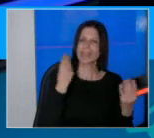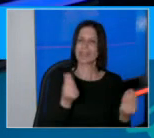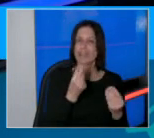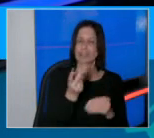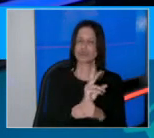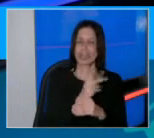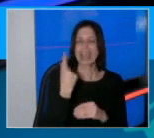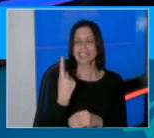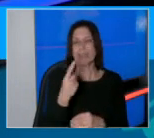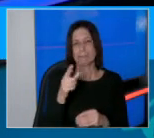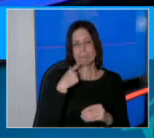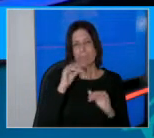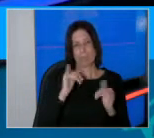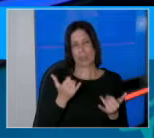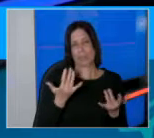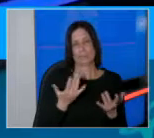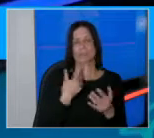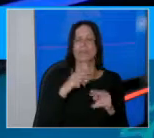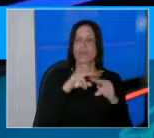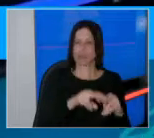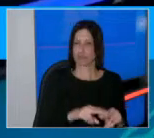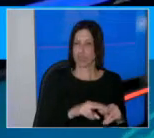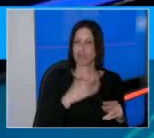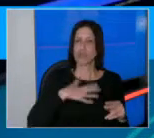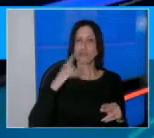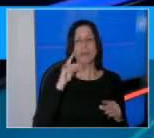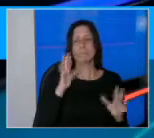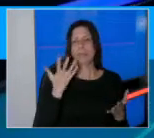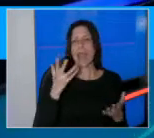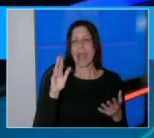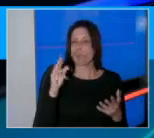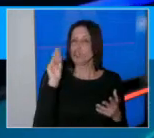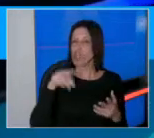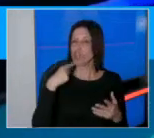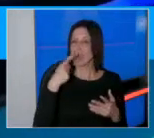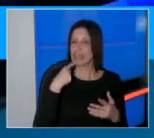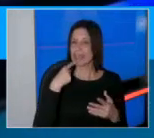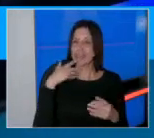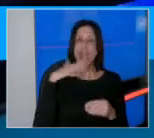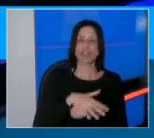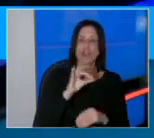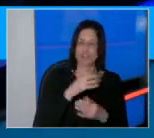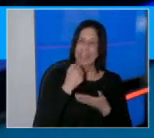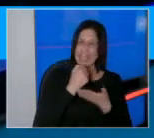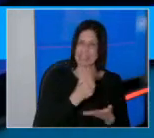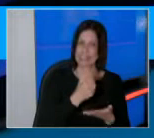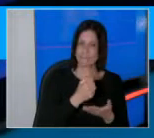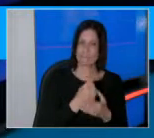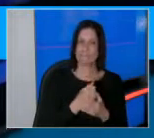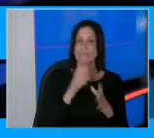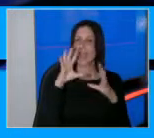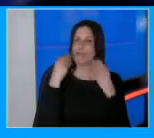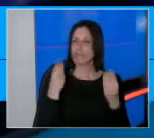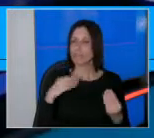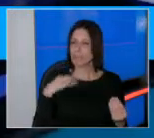שקרי, הם בעצמם עודים בזה. טוב, תישארי איתי רגע, אני רוצה שתשמעי מה לרמזי יש להגיד, כי אז ההשלכות של התקציב, אני אחזור אלייך. רמזי, ערב טוב,